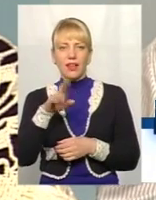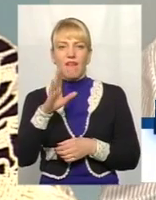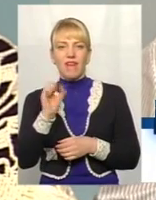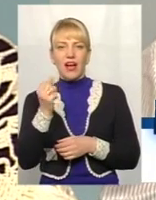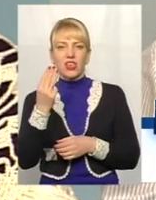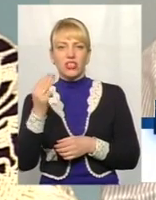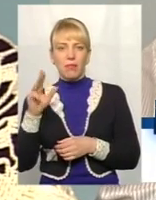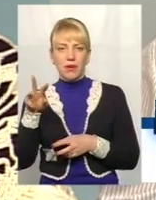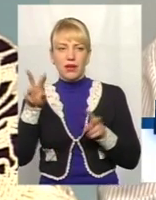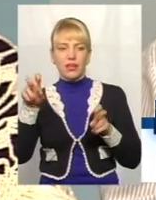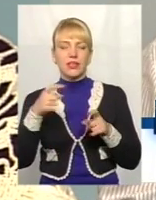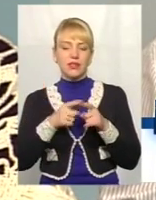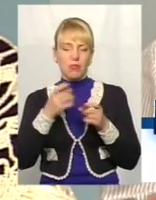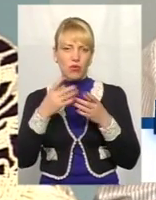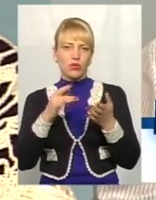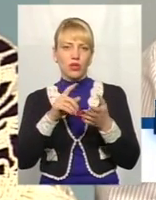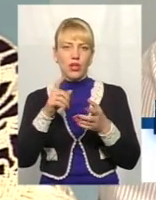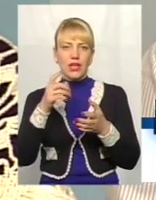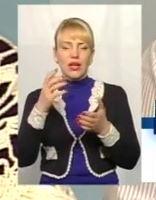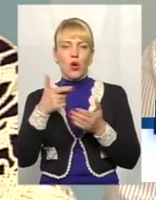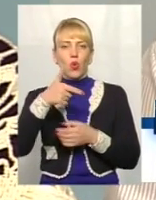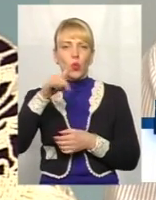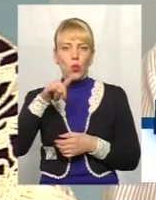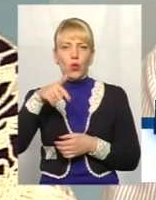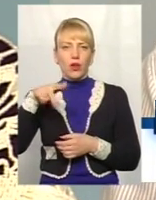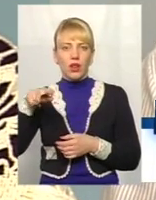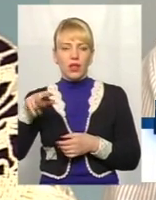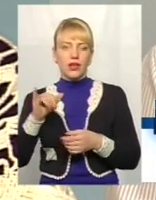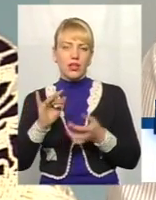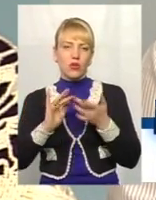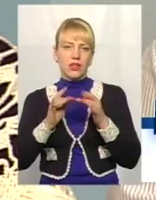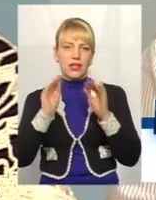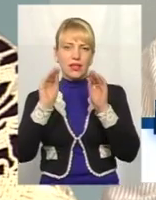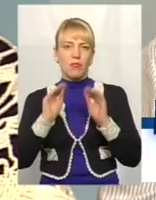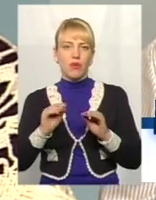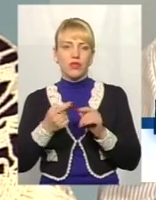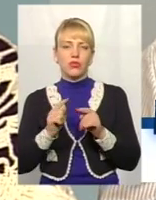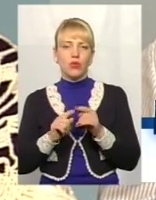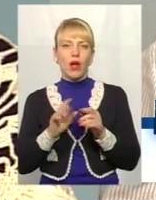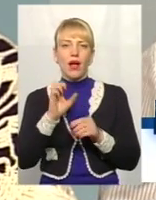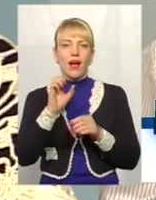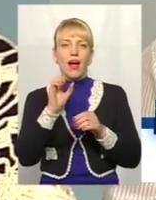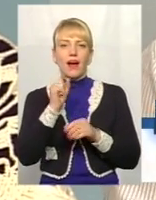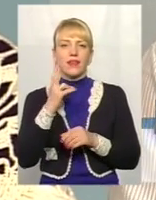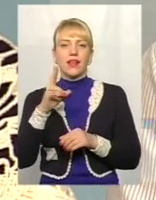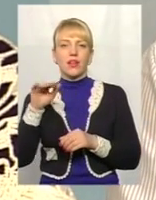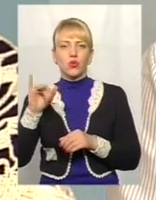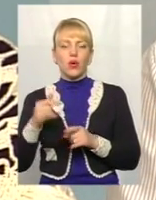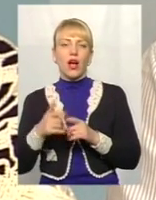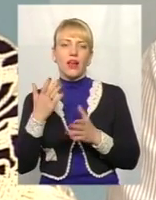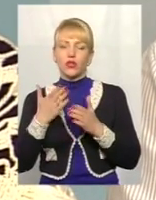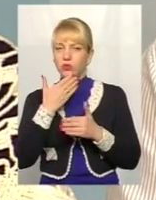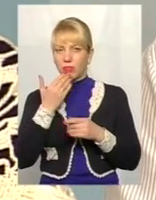послуху набрати просто це у Гуглі або зайти на їхній сайт і онлайн заповнити дану анкету. Якщо у вас немає таких змог, будь ласка, ми вас